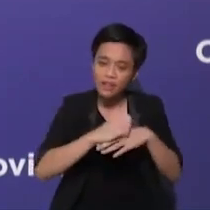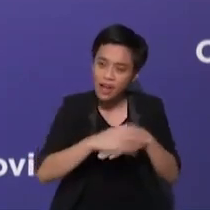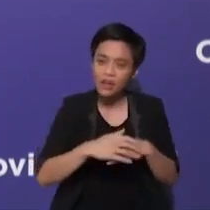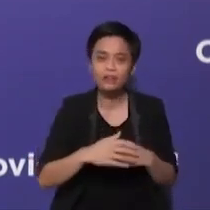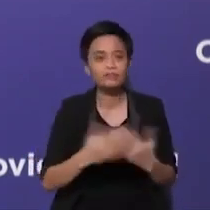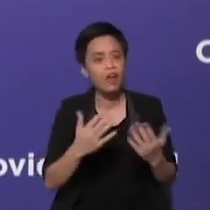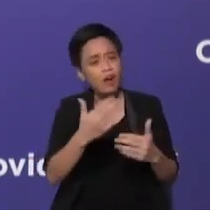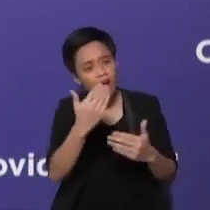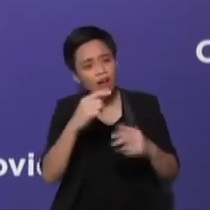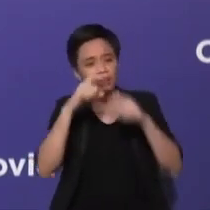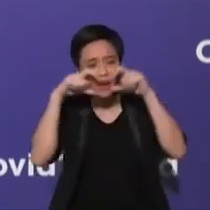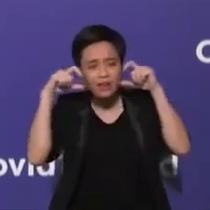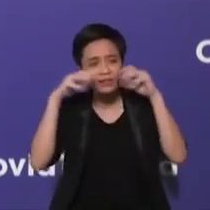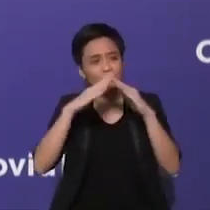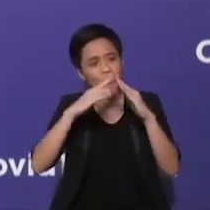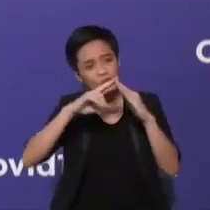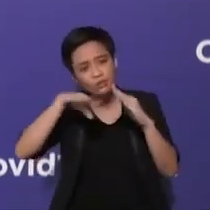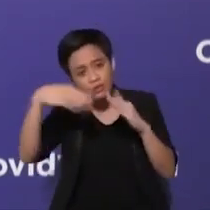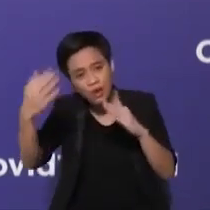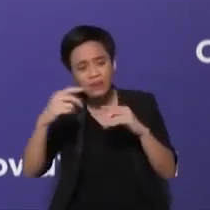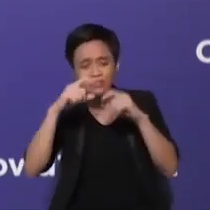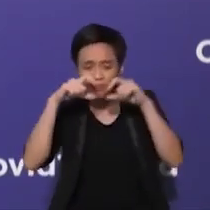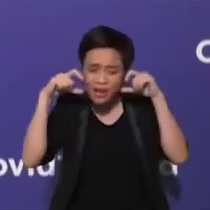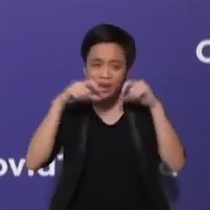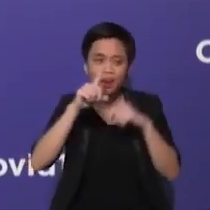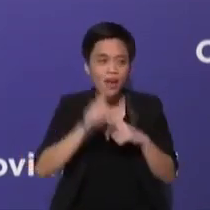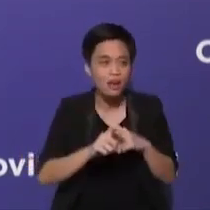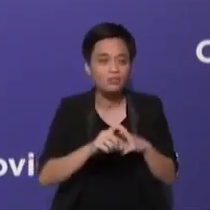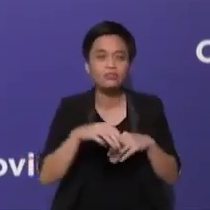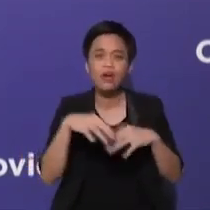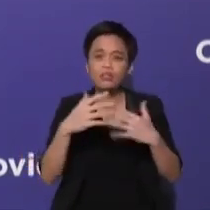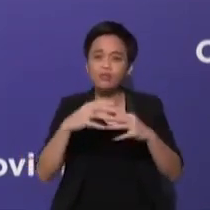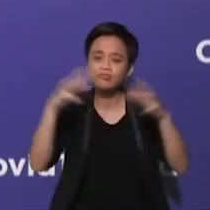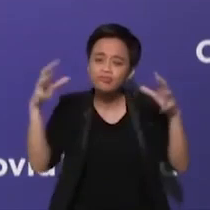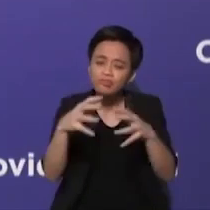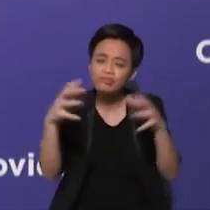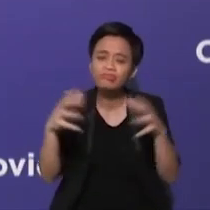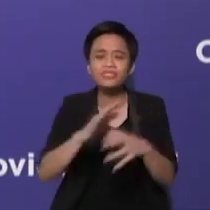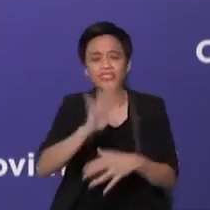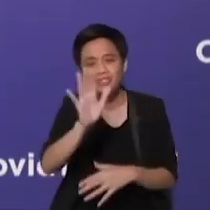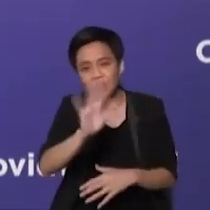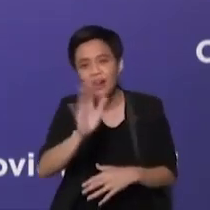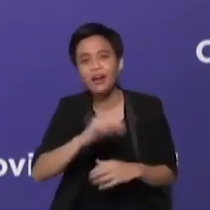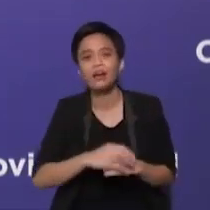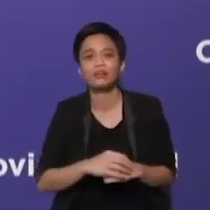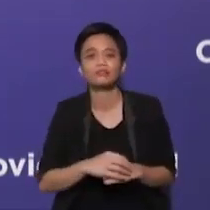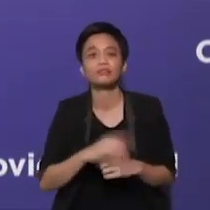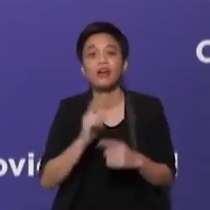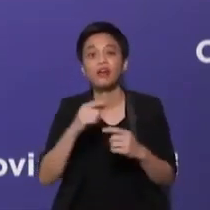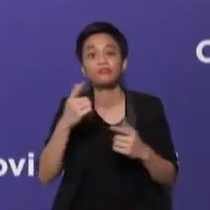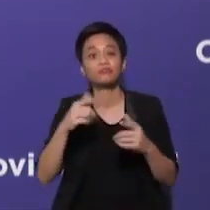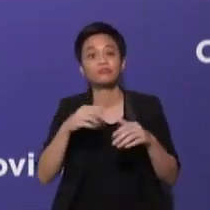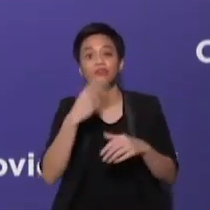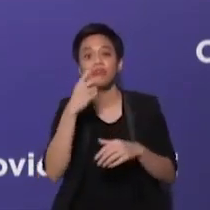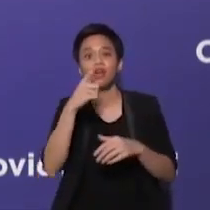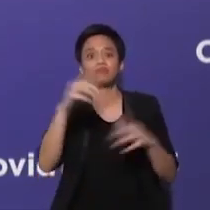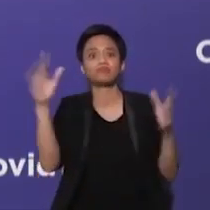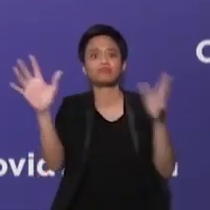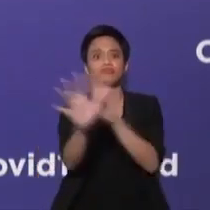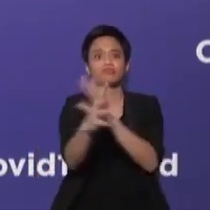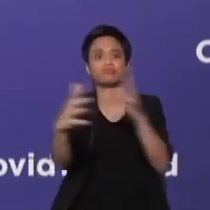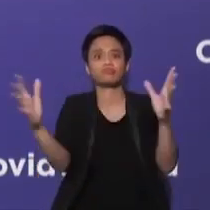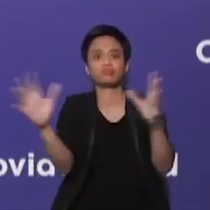masker saat keluar rumah agar menghindari kerumunan apabila berada ditempat yang ramai